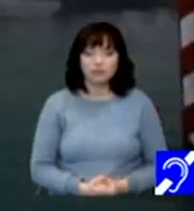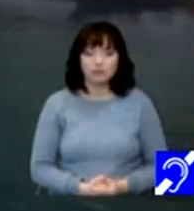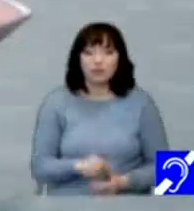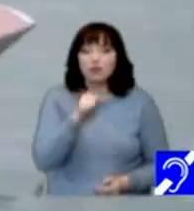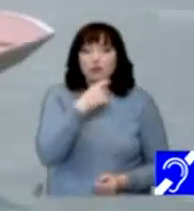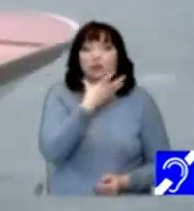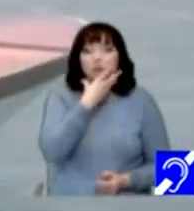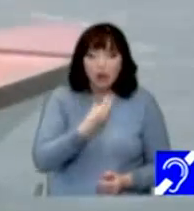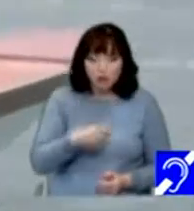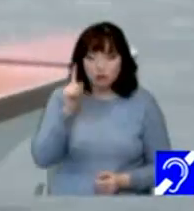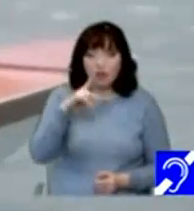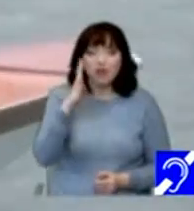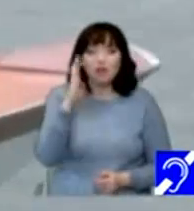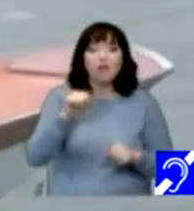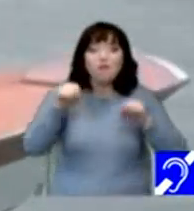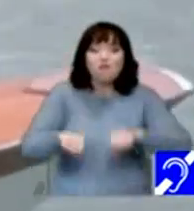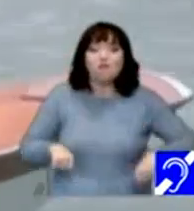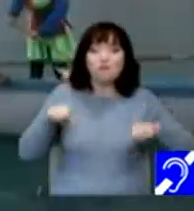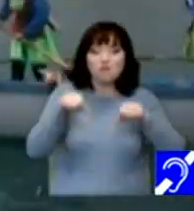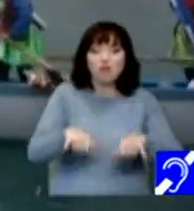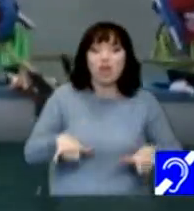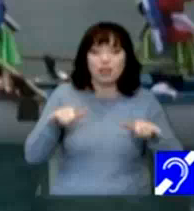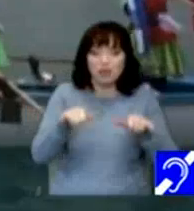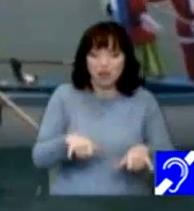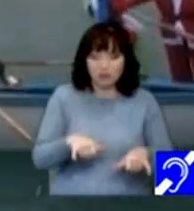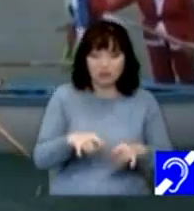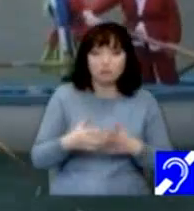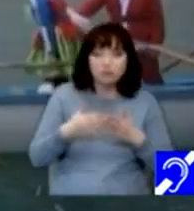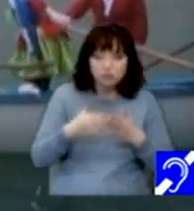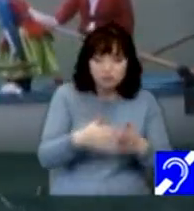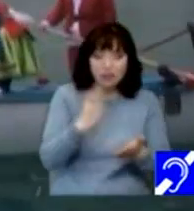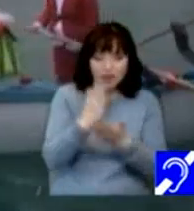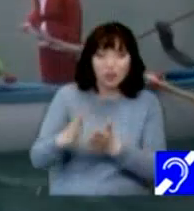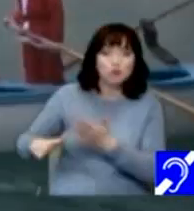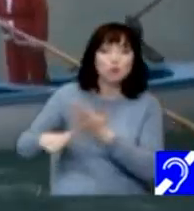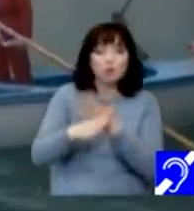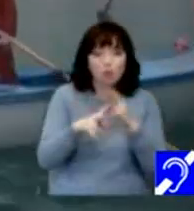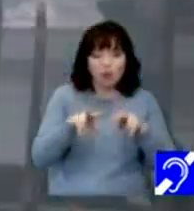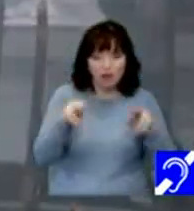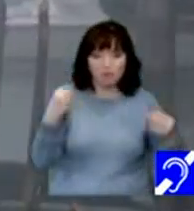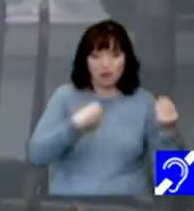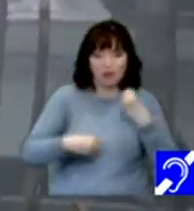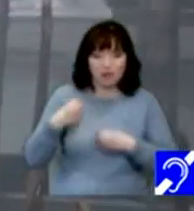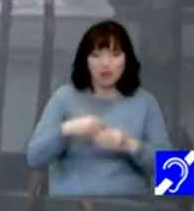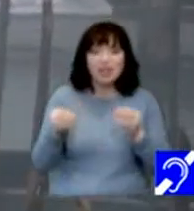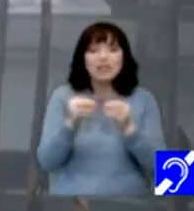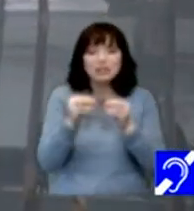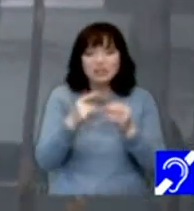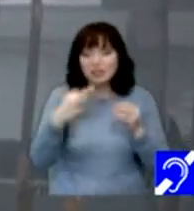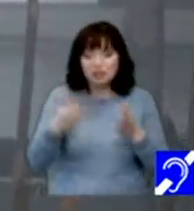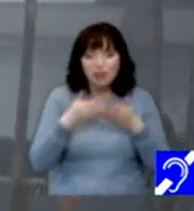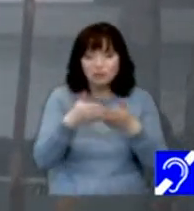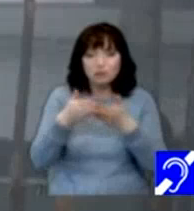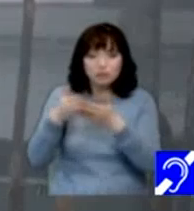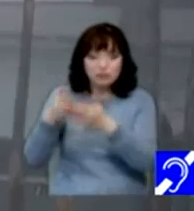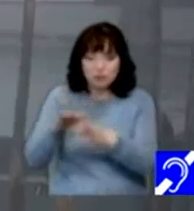Moș Crăciun vine la Veneția cu gondola și are o mulțime de ajutoare îmbrăcate exact ca el. Zeci de embarcațiuni au invadat